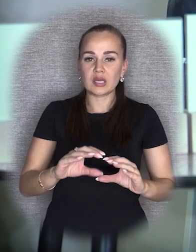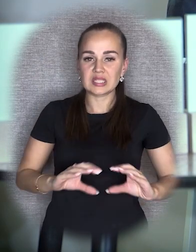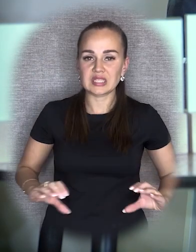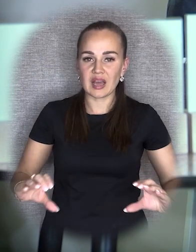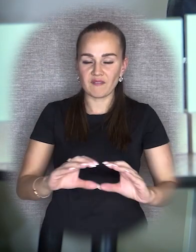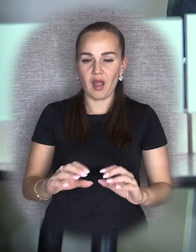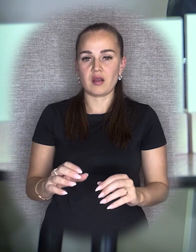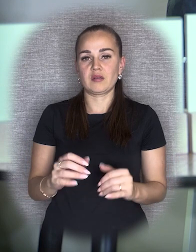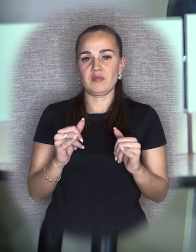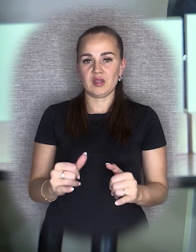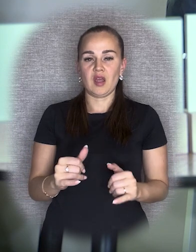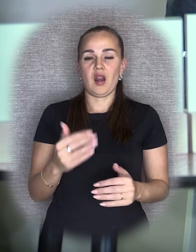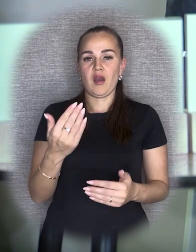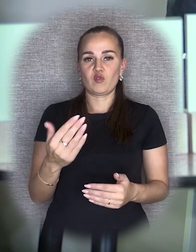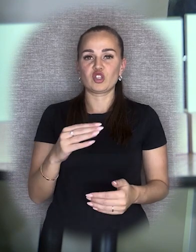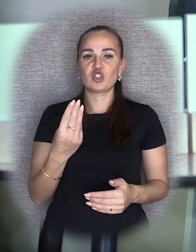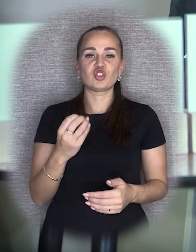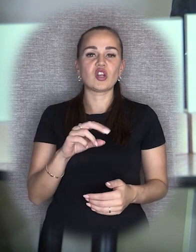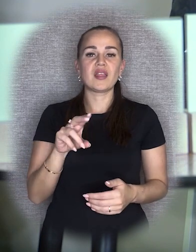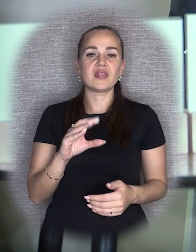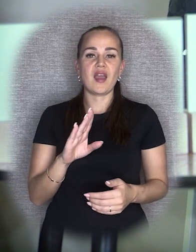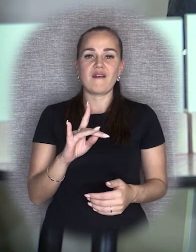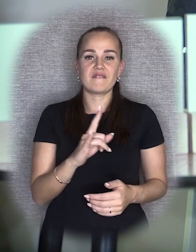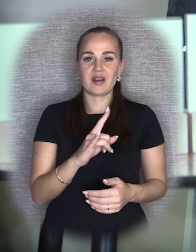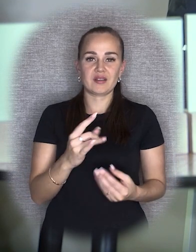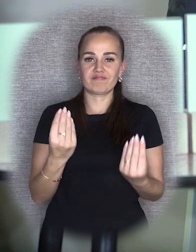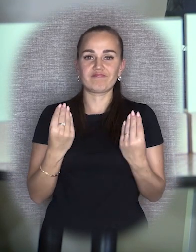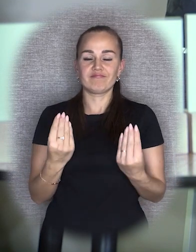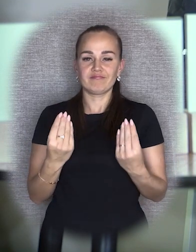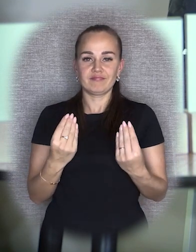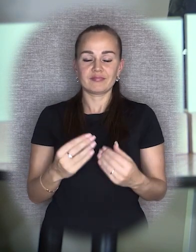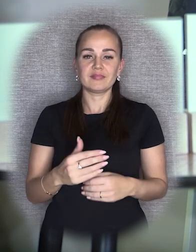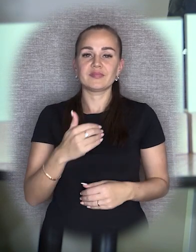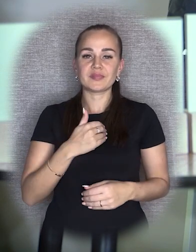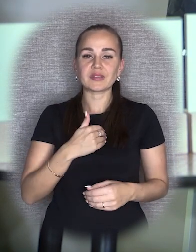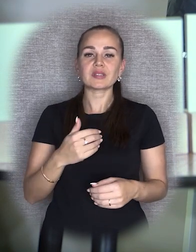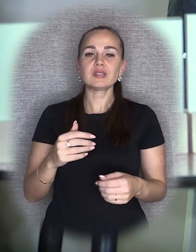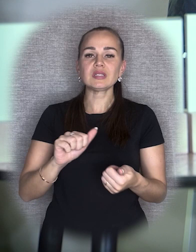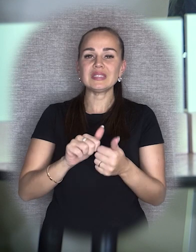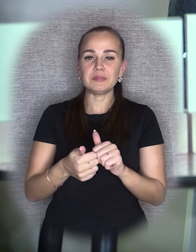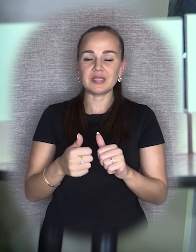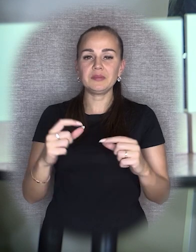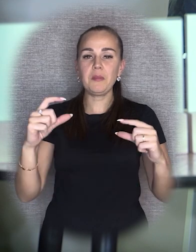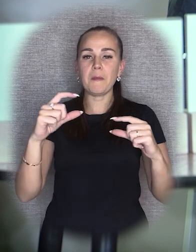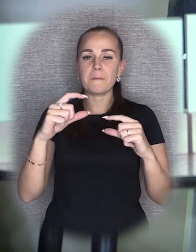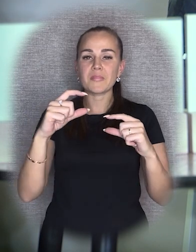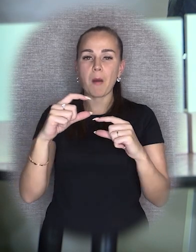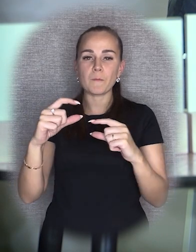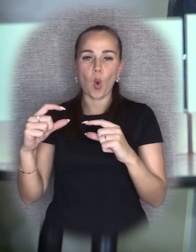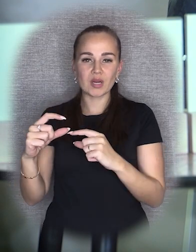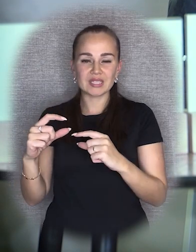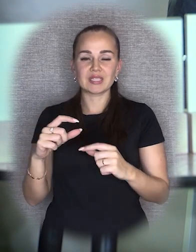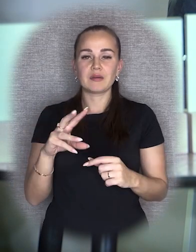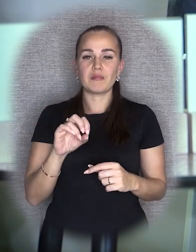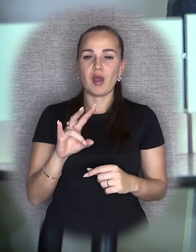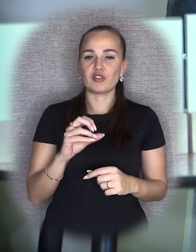безусловных шедевров, которые мы можем здесь видеть. Хотелось поменять пропорции манежа,